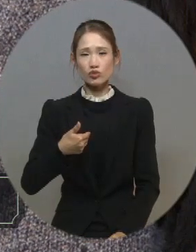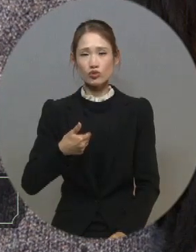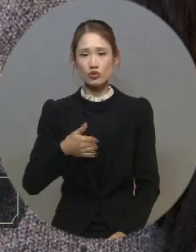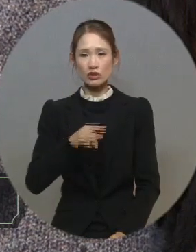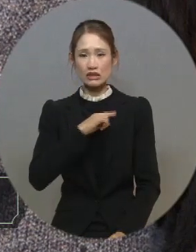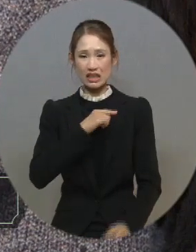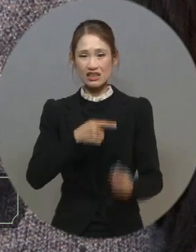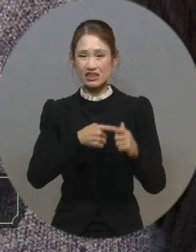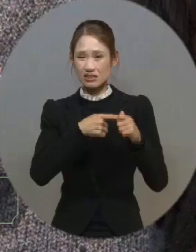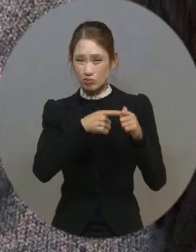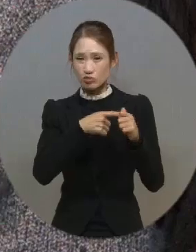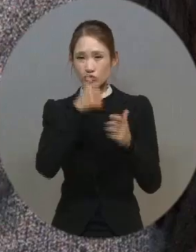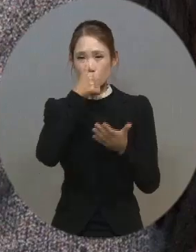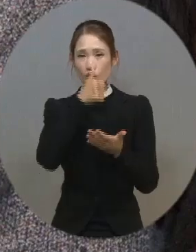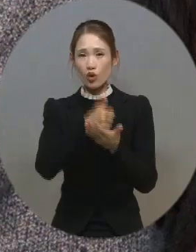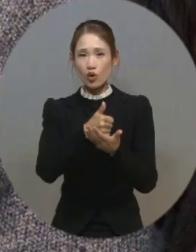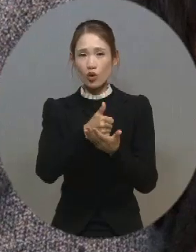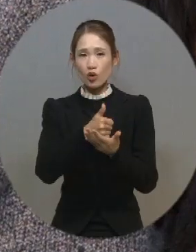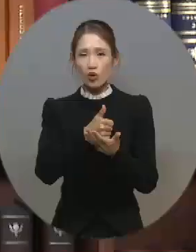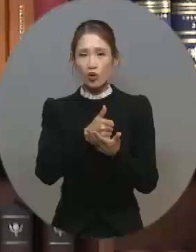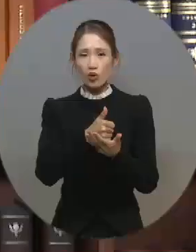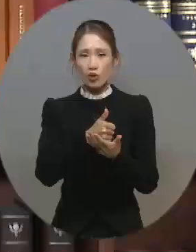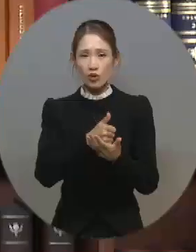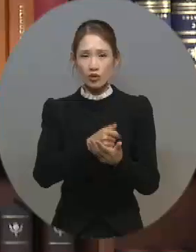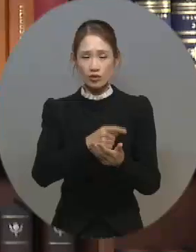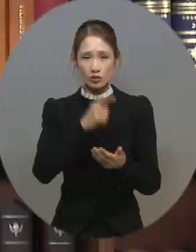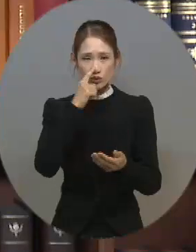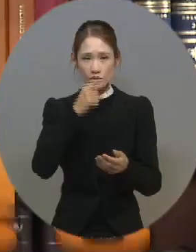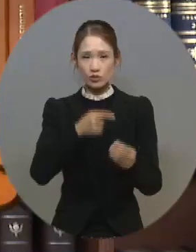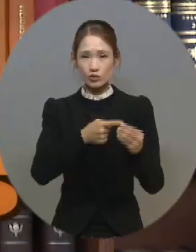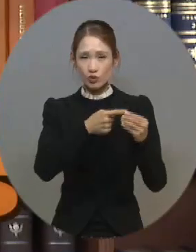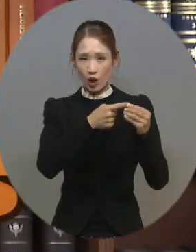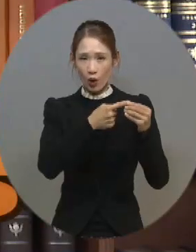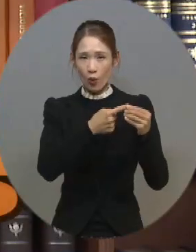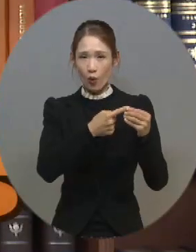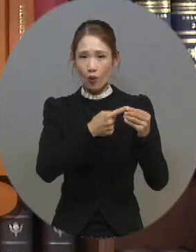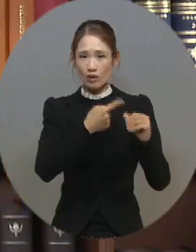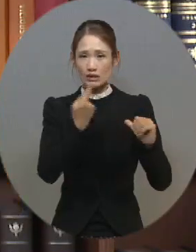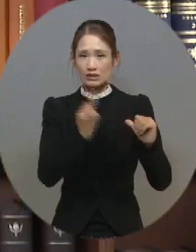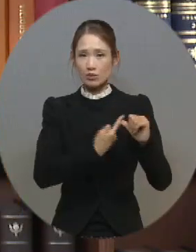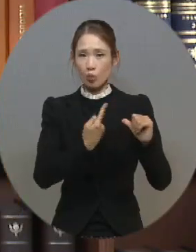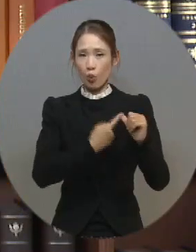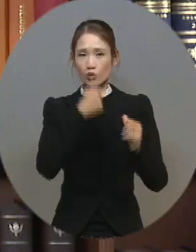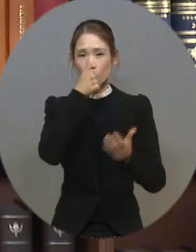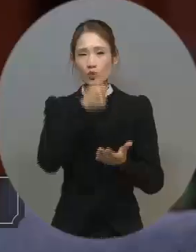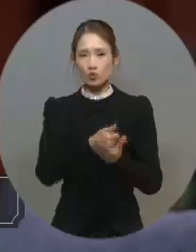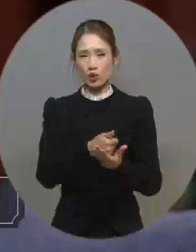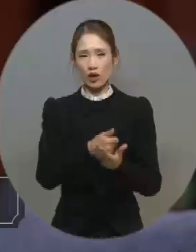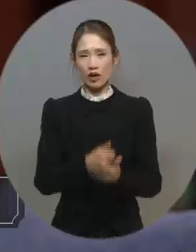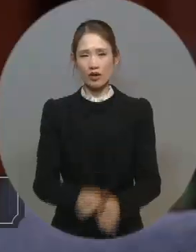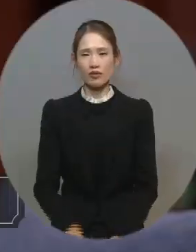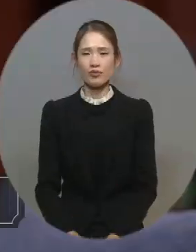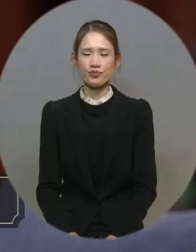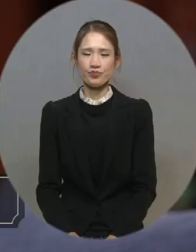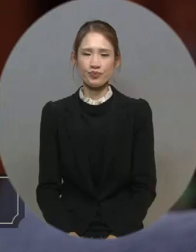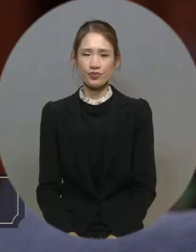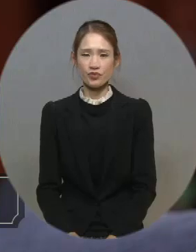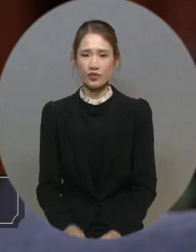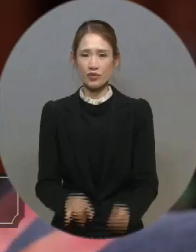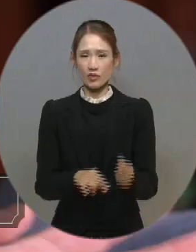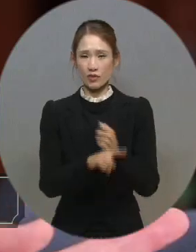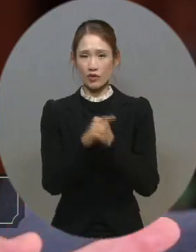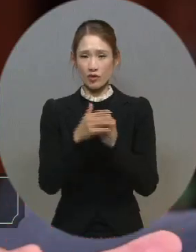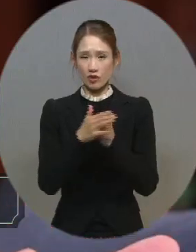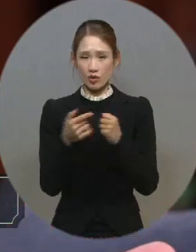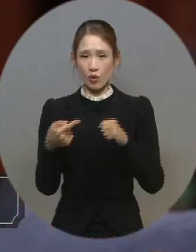최고로 무서운 죄가 최고 존엄 모독죄예요. 신성 모독죄인가요? 신성 모독이라는 진짜? 거지. 예. 그런데 이제 그거를